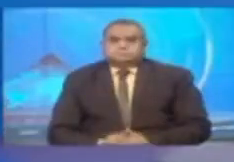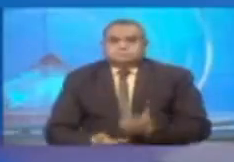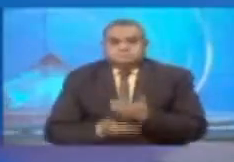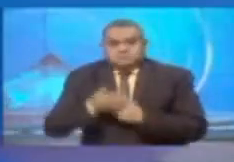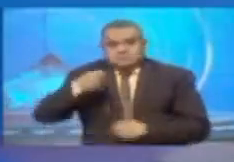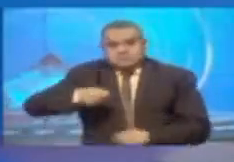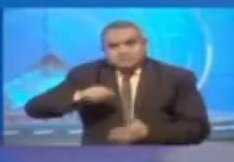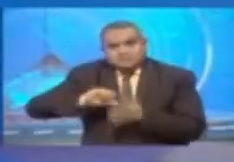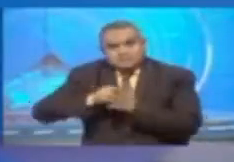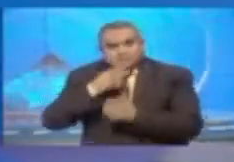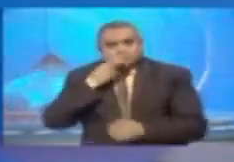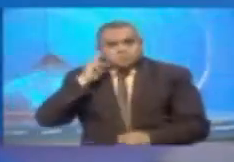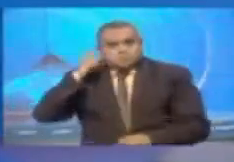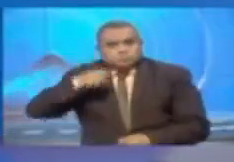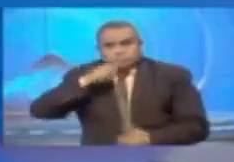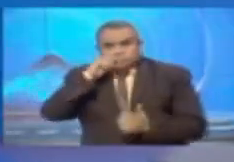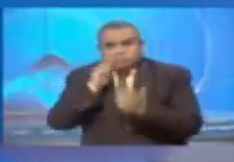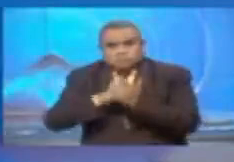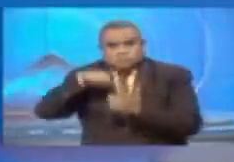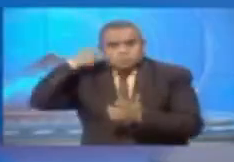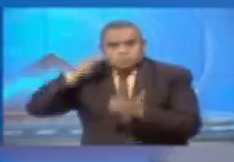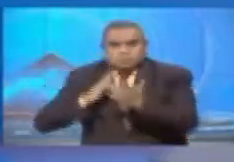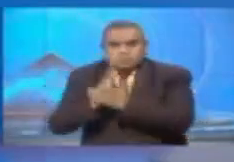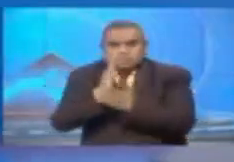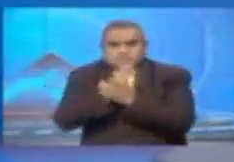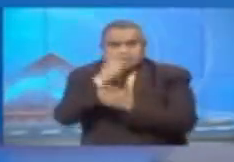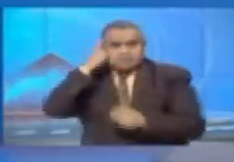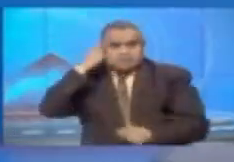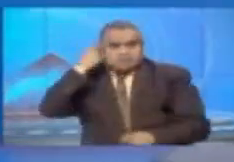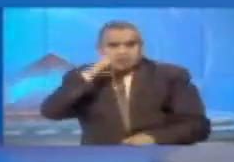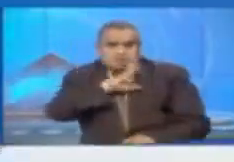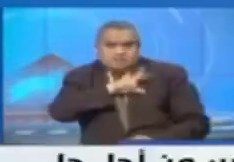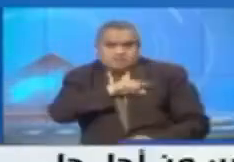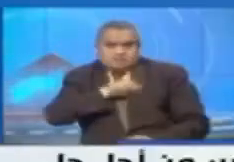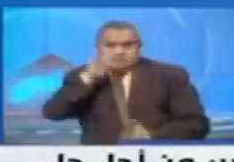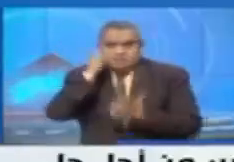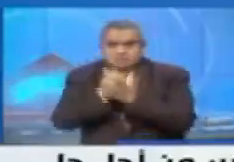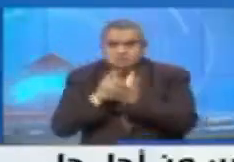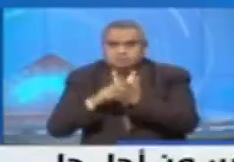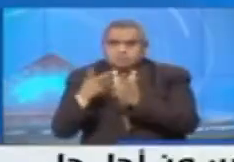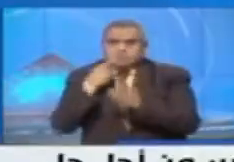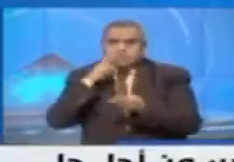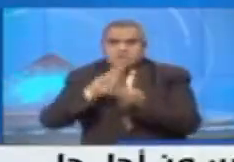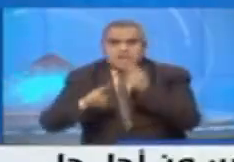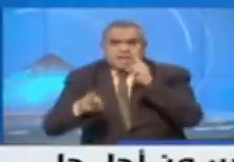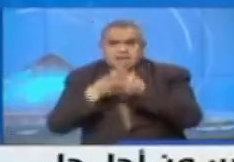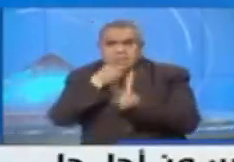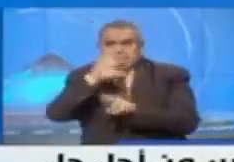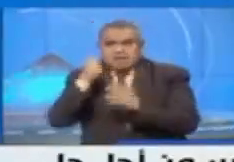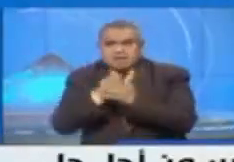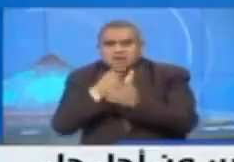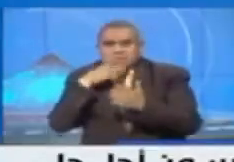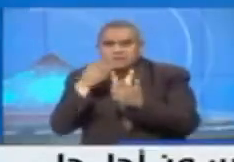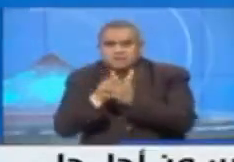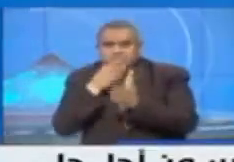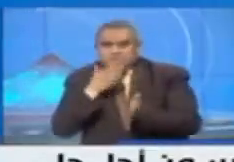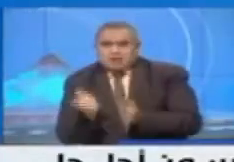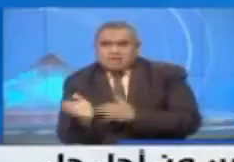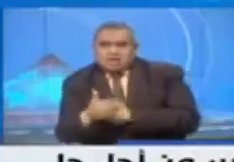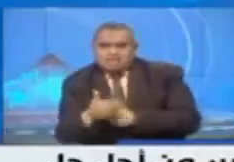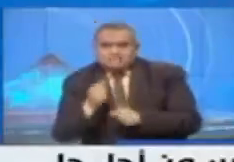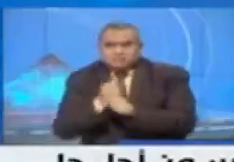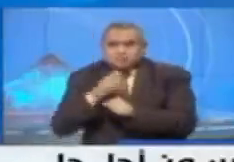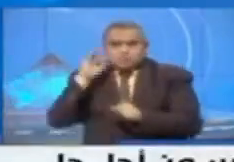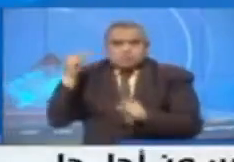أهلا بحضرتكم من جديد. أكد وزير الخارجية الفلسطيني رياض المالكي أنه لا يمكن لأي جهة إنكار الدور